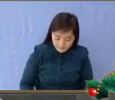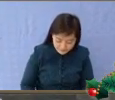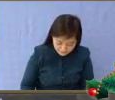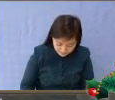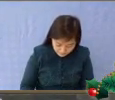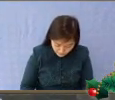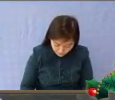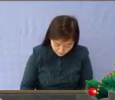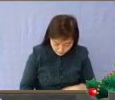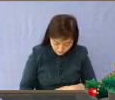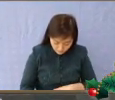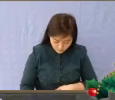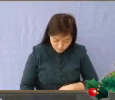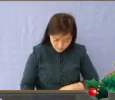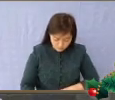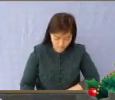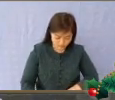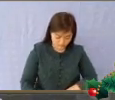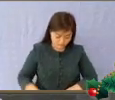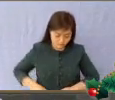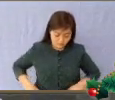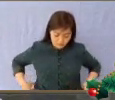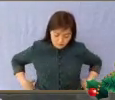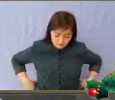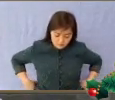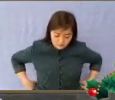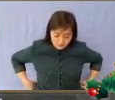Bakit? Because He provided everything.